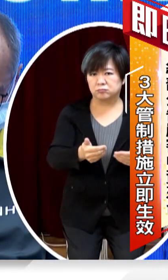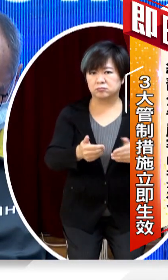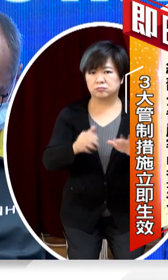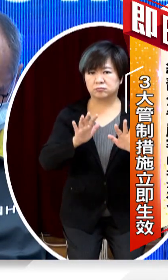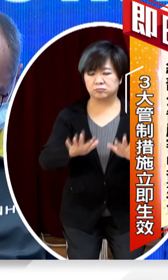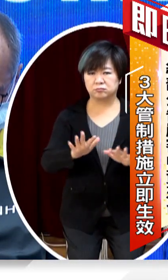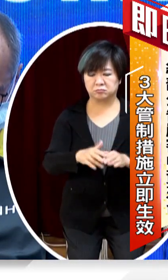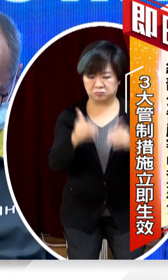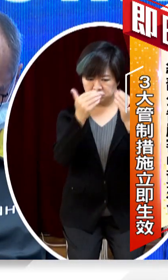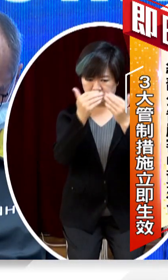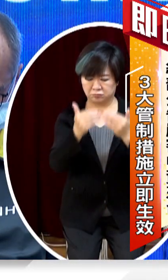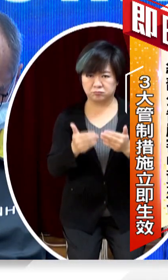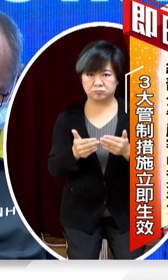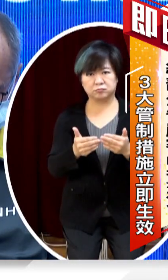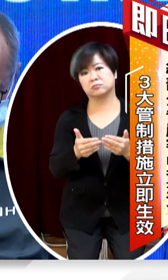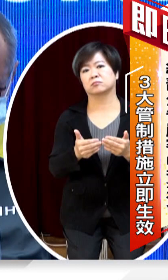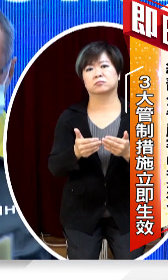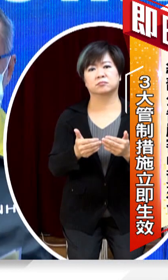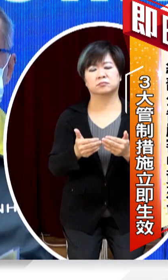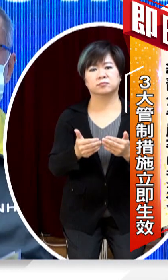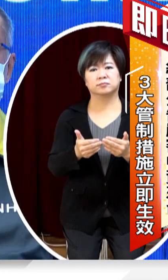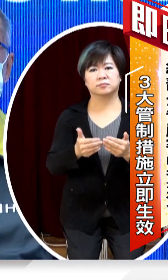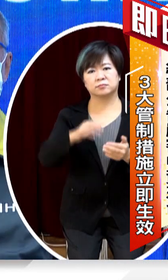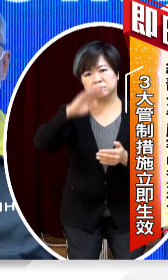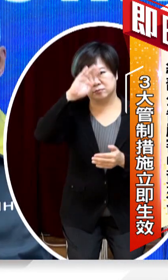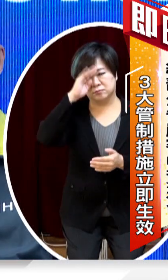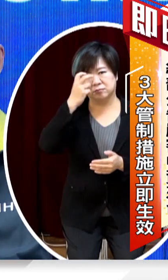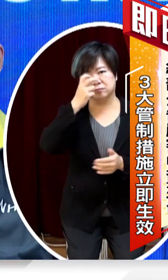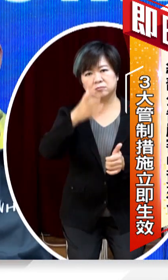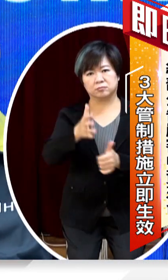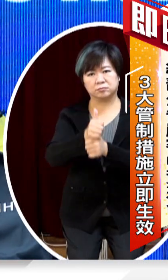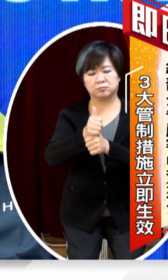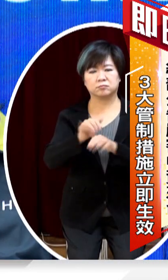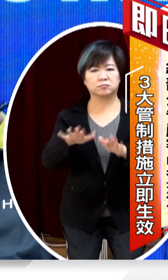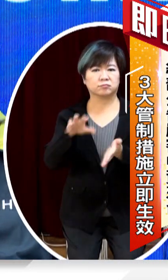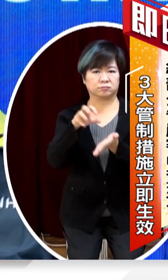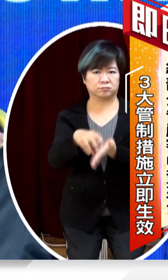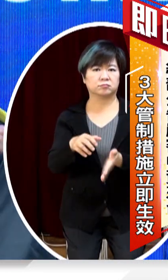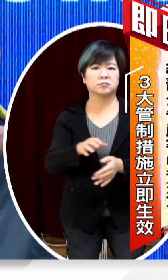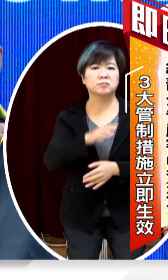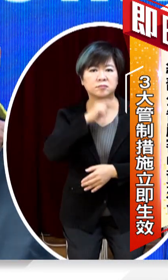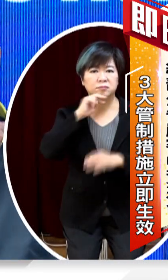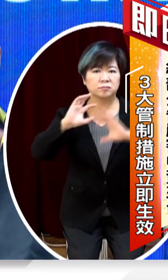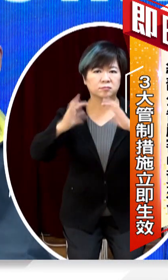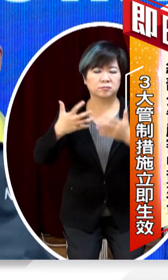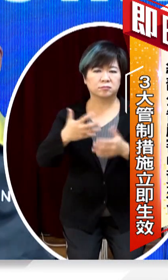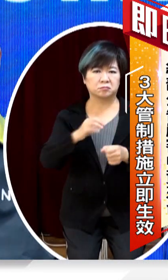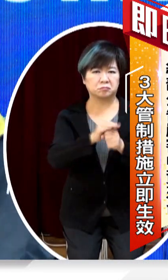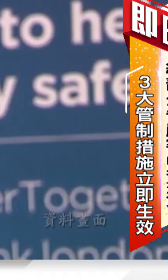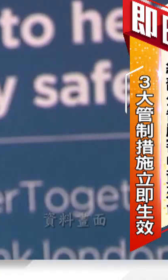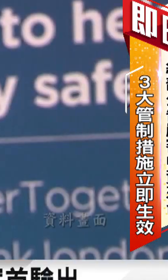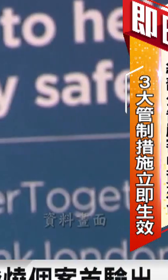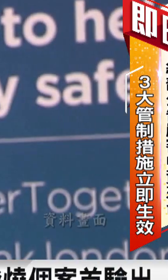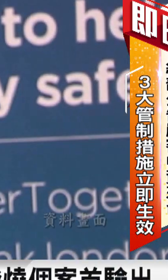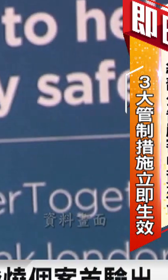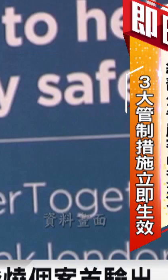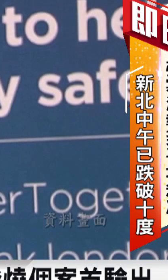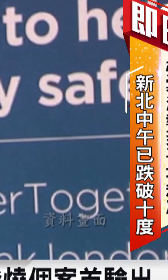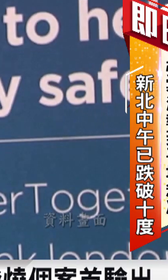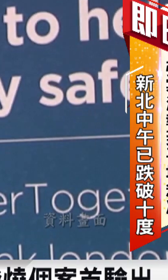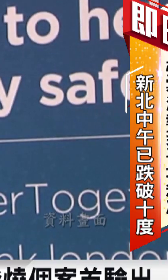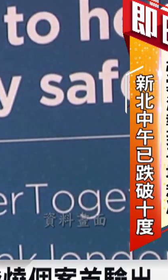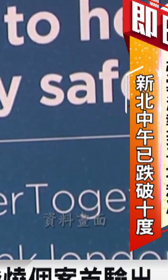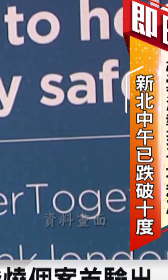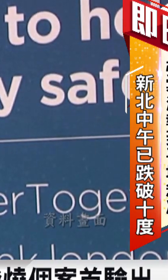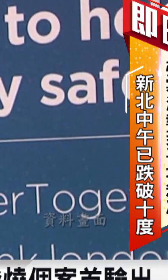的基因的比对，那机关署正式的证实是英国变种病毒， 让各国